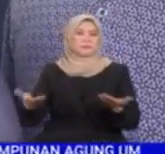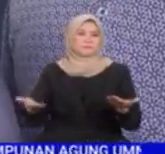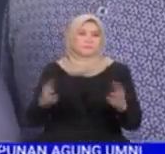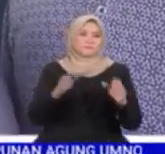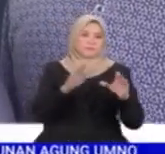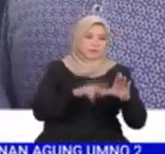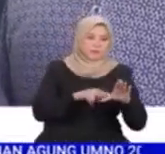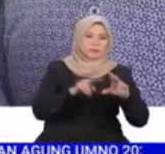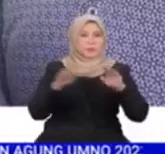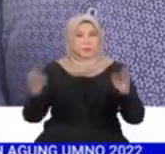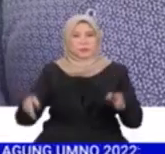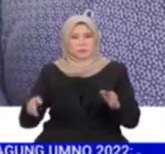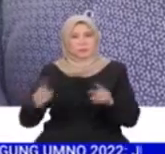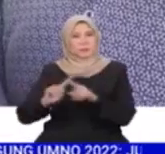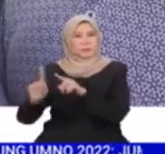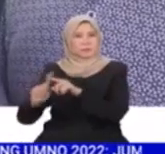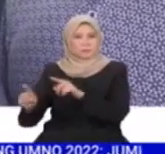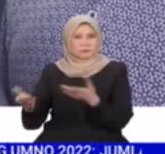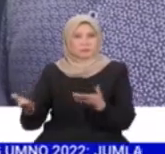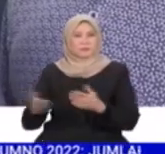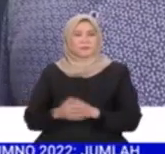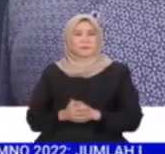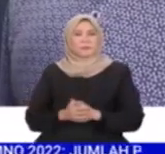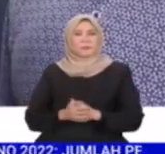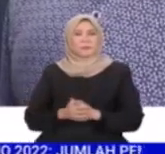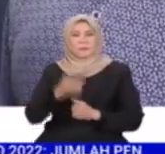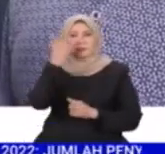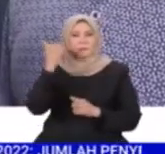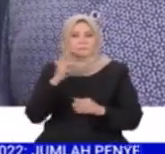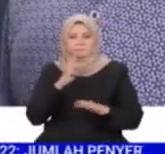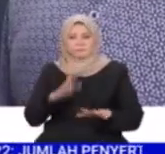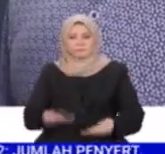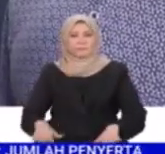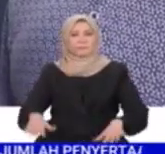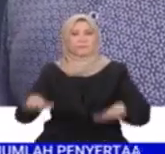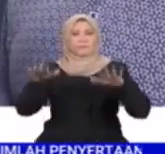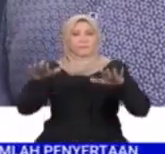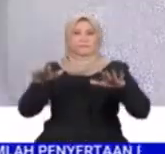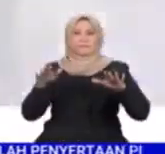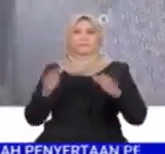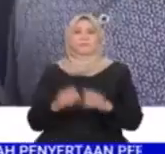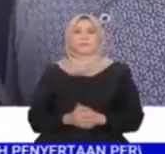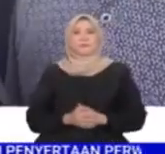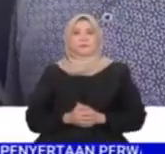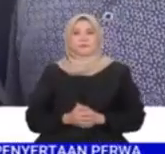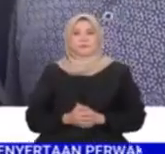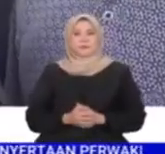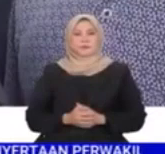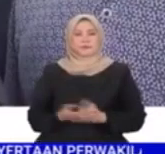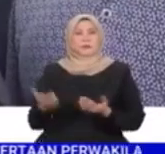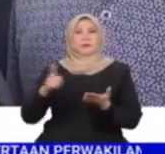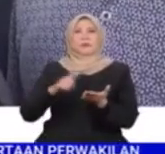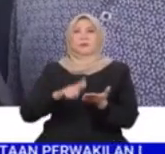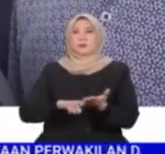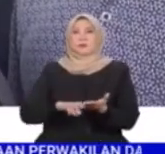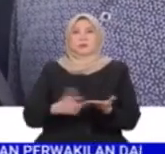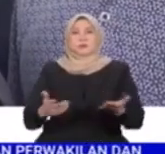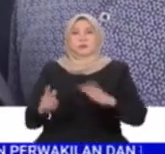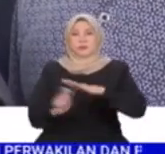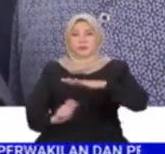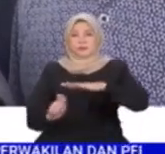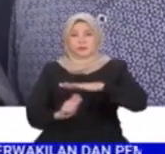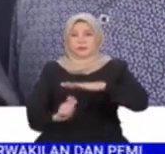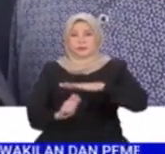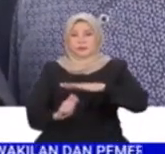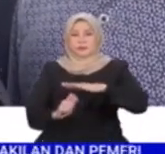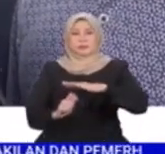kerosakan-kerosakan yang akibat banjir baru-baru ini. Saya dilaporkan untuk